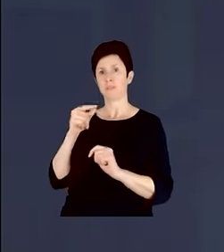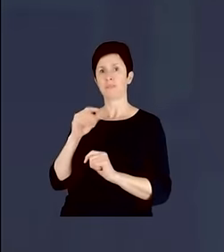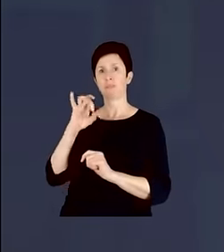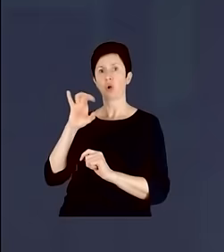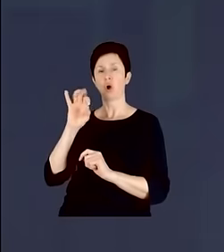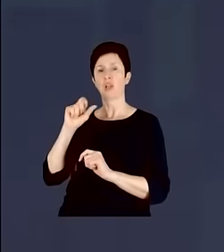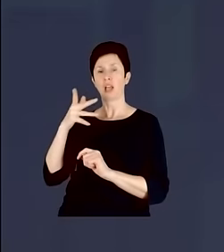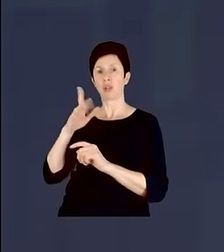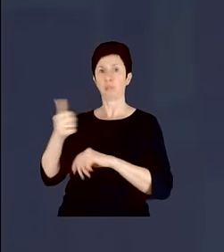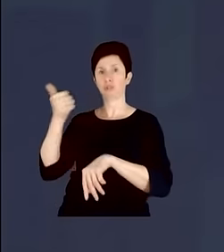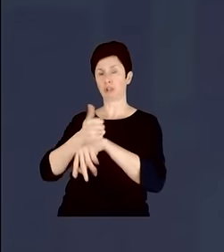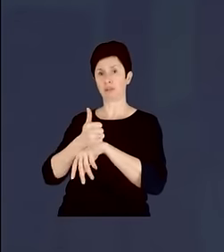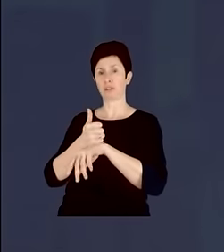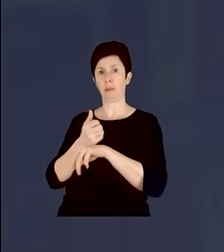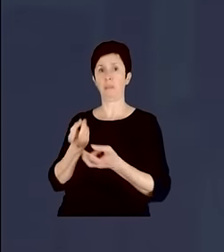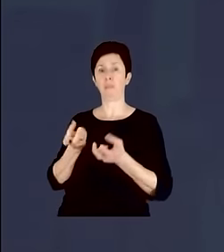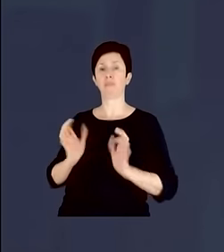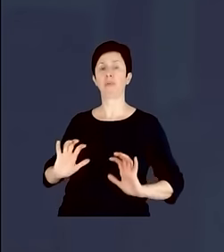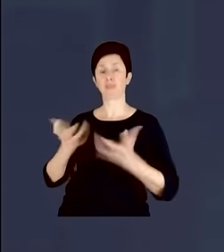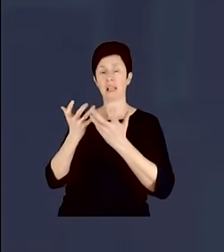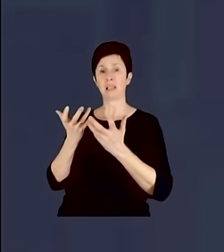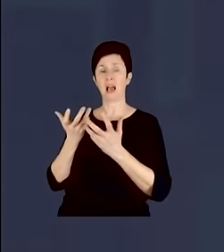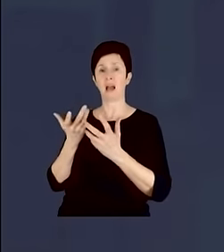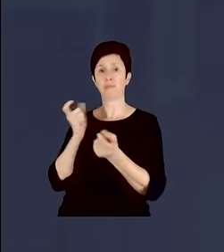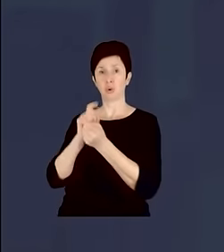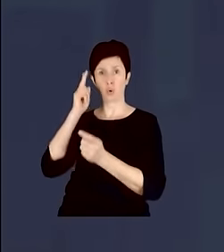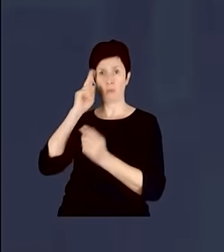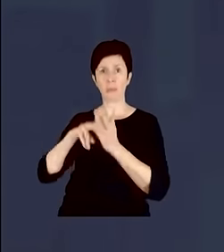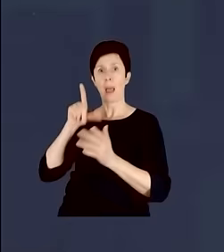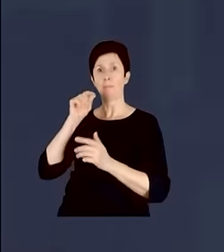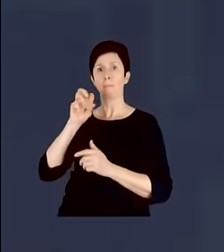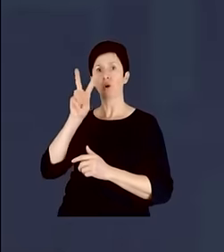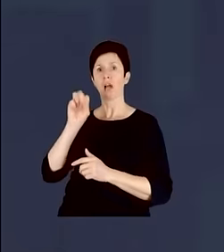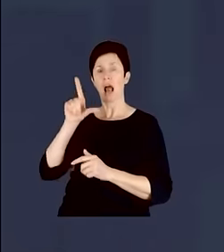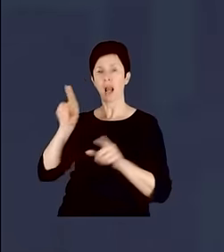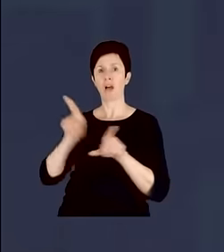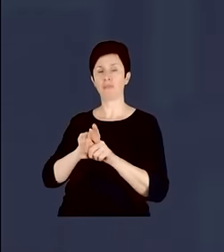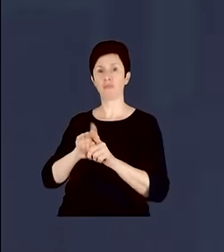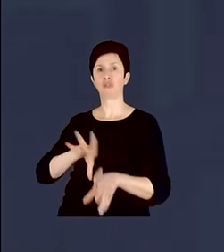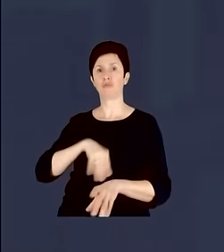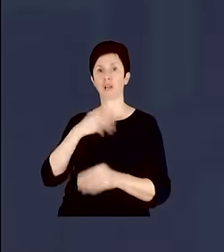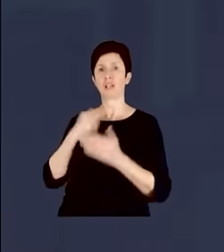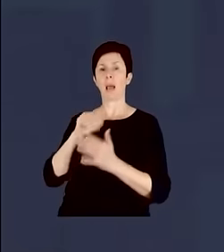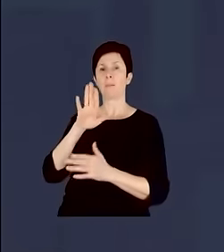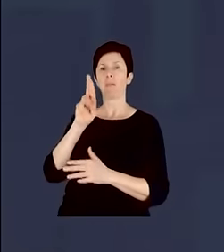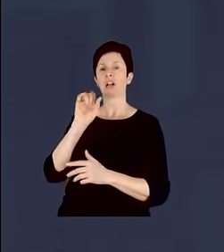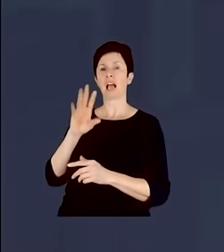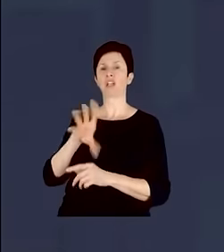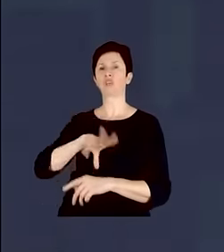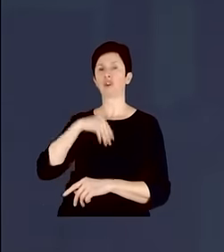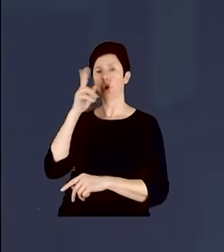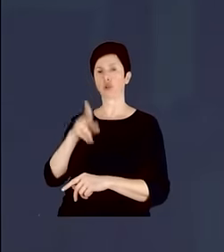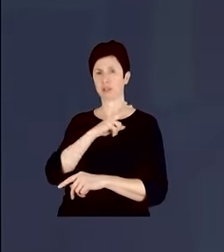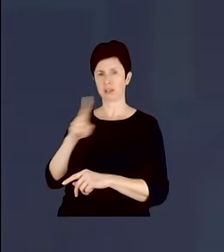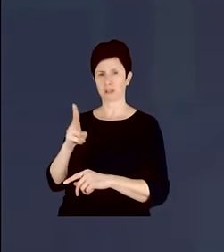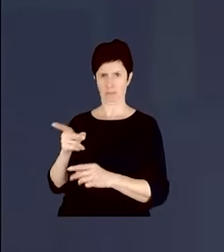powstania antykomunistycznego na Podhalu, oraz uroczystości dedykowanych Brygadzie Świętokrzyskiej Narodowych Sił Zbrojnych. Bez uzasadnienia,